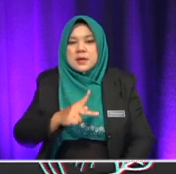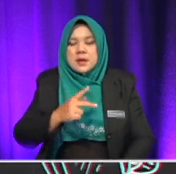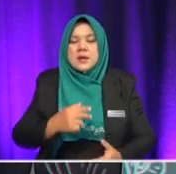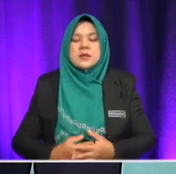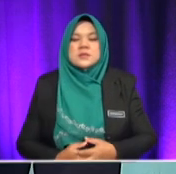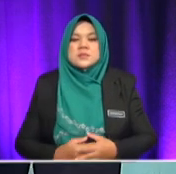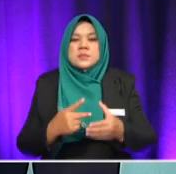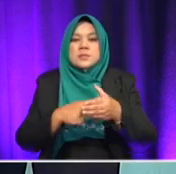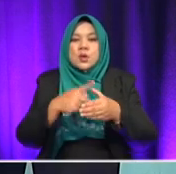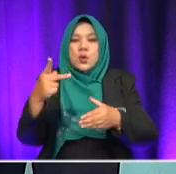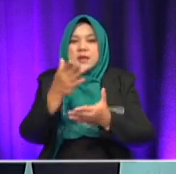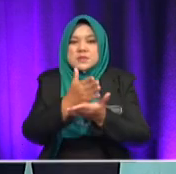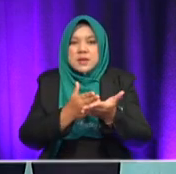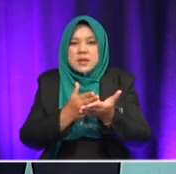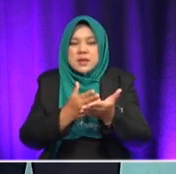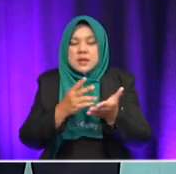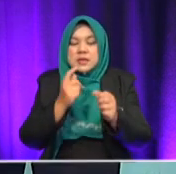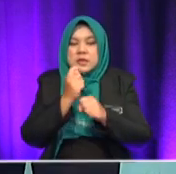mengeluarkan sebagian